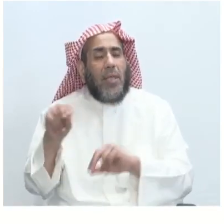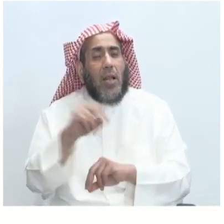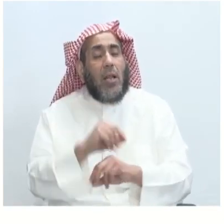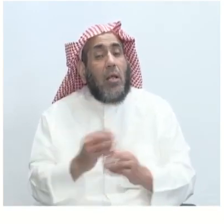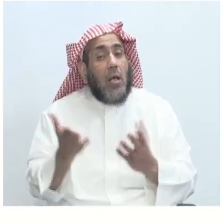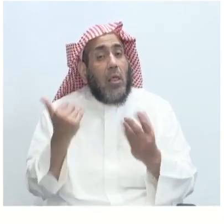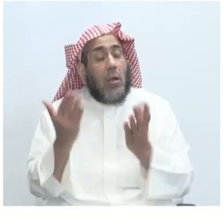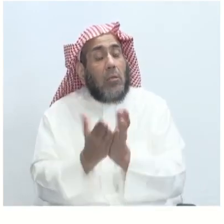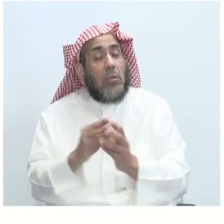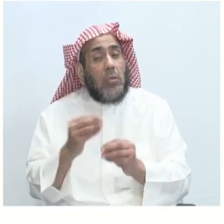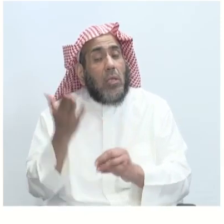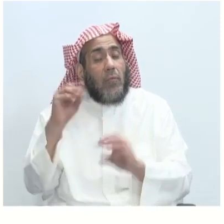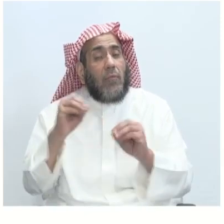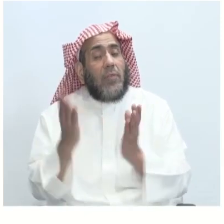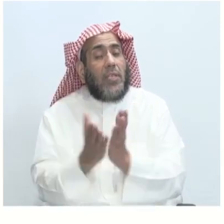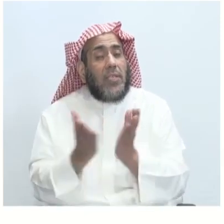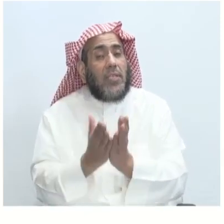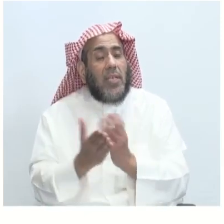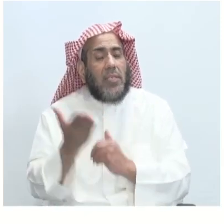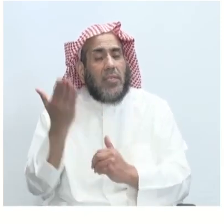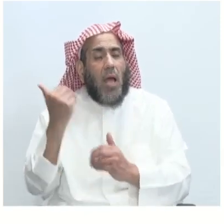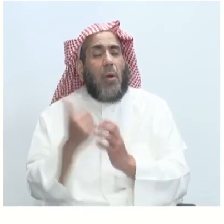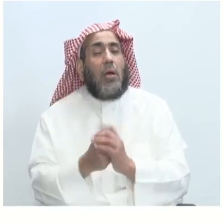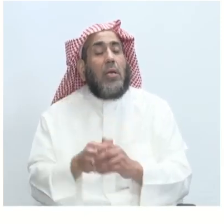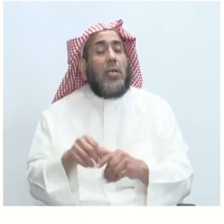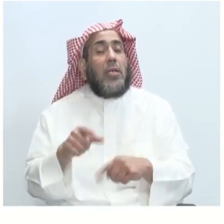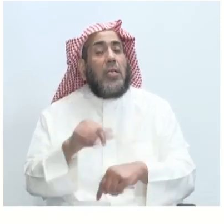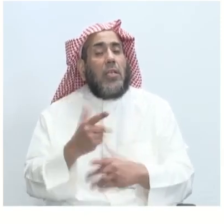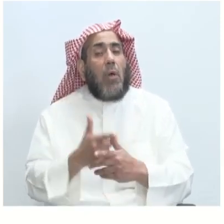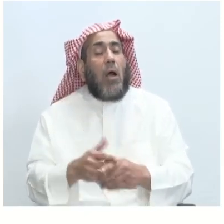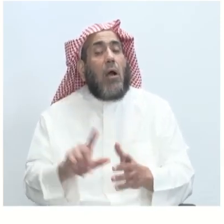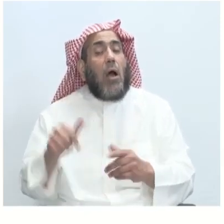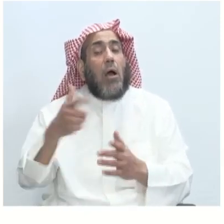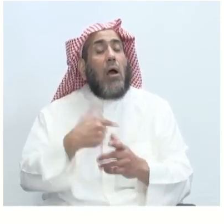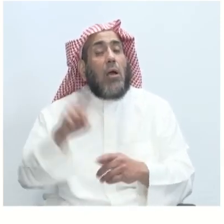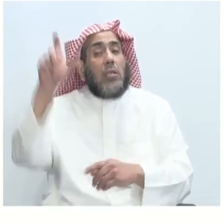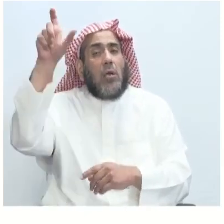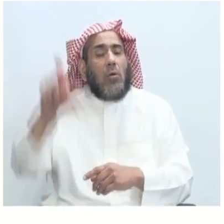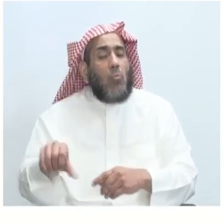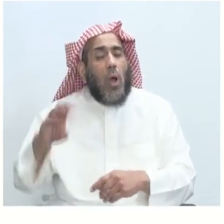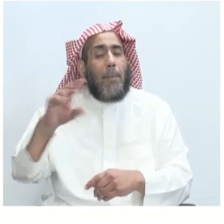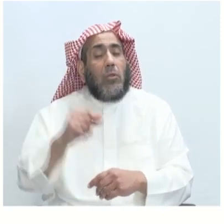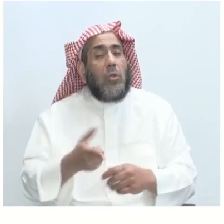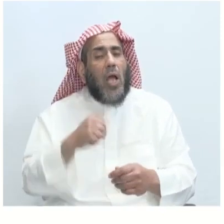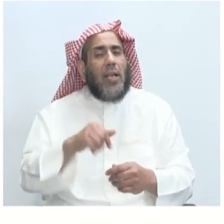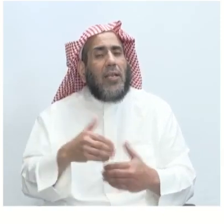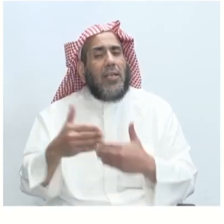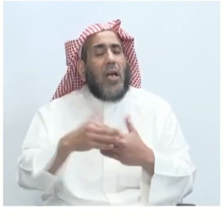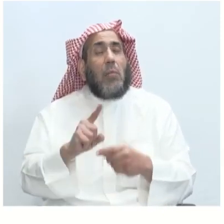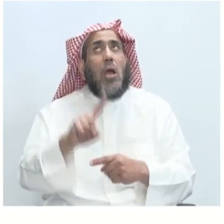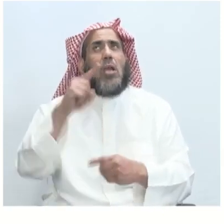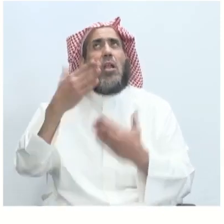ذكرناه وتعرفنا عليه في الدرس السابق حينما اراد محمدا او محمد ان يتقرب الى